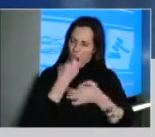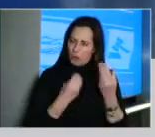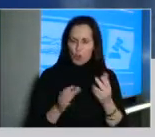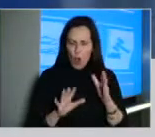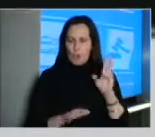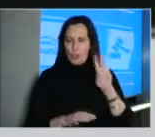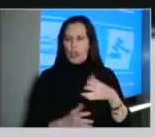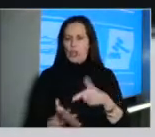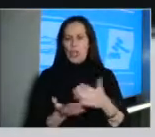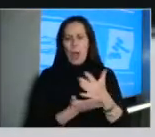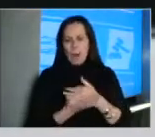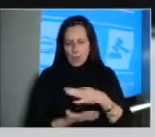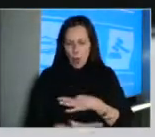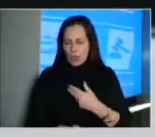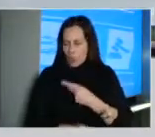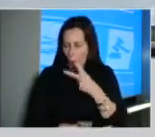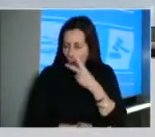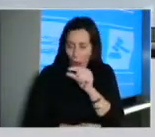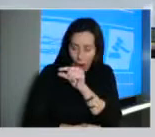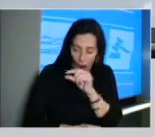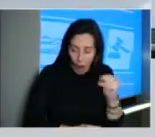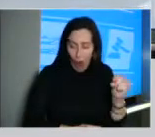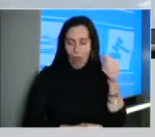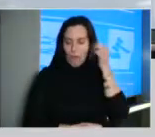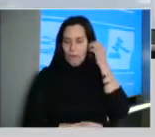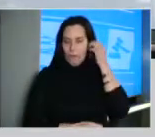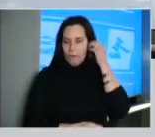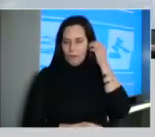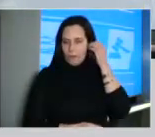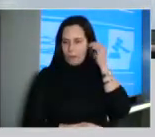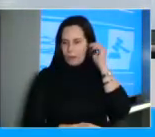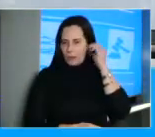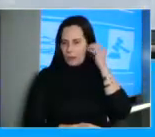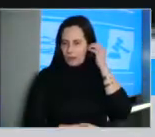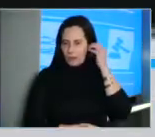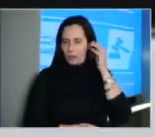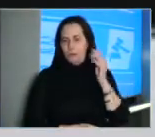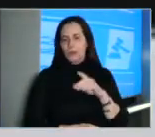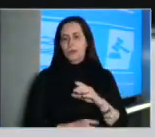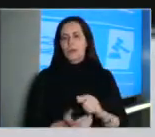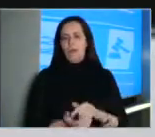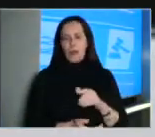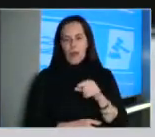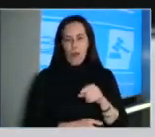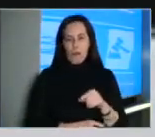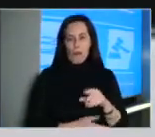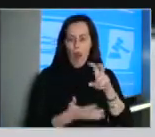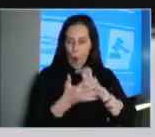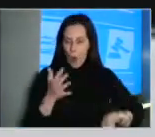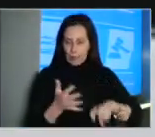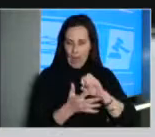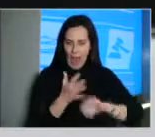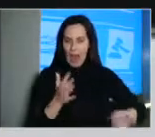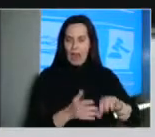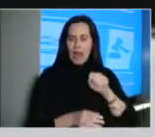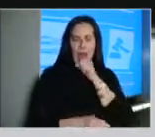טוב, יש לי את המשכורת שלי, אני רואה שם איזושהי הורדה לפנסיה, למה אני צריך בכלל להתעסק בזה? בסדר, עכשיו זאת ההורדה לפנסיה, בוא